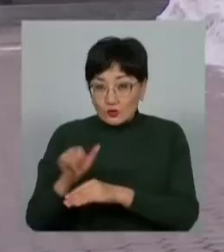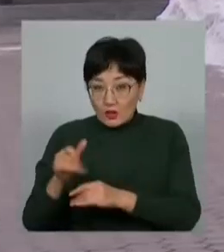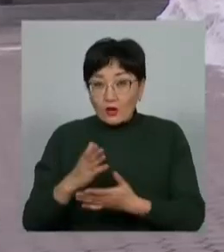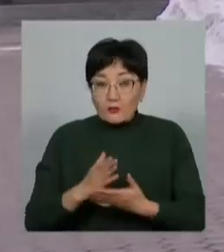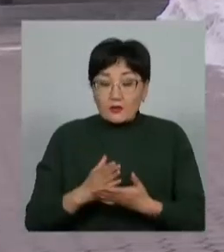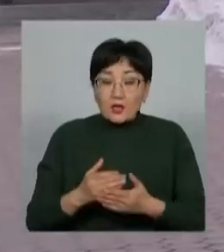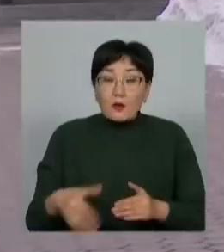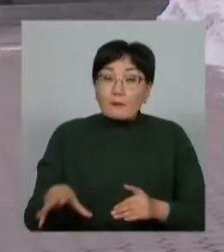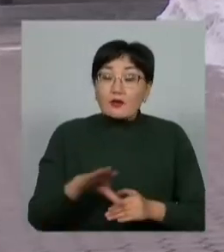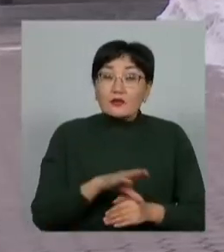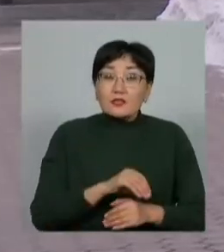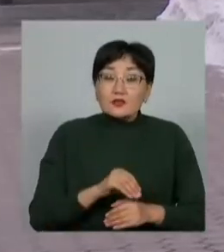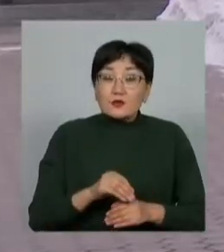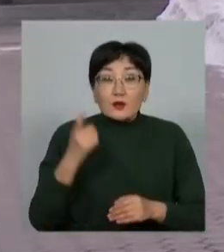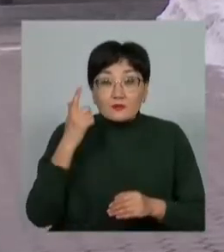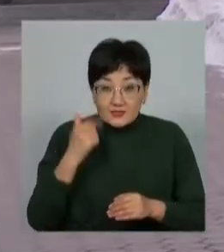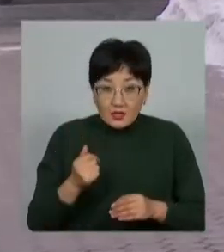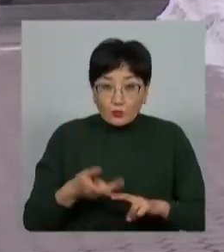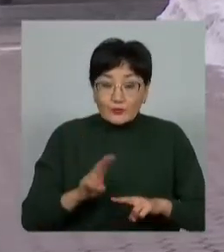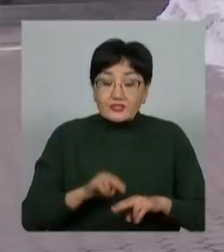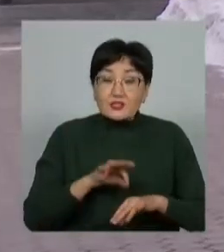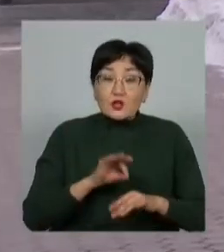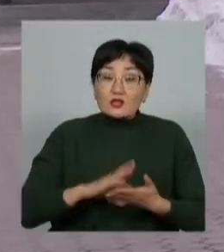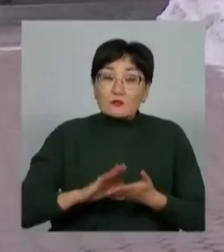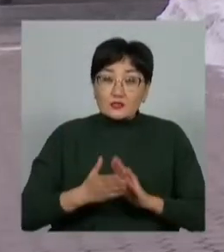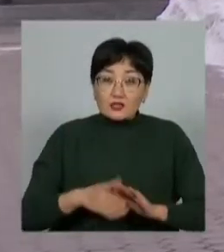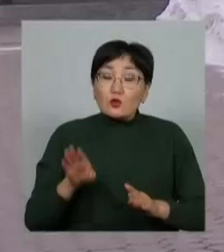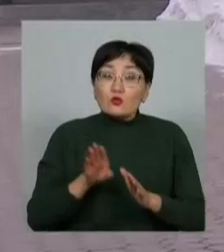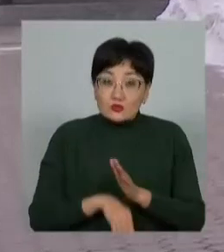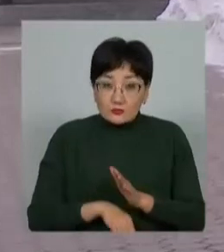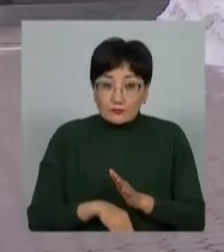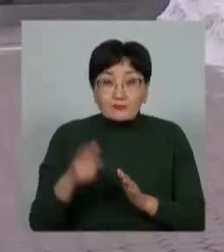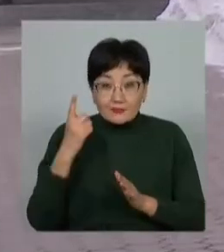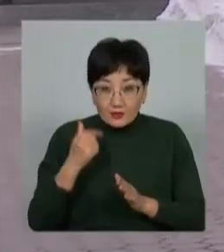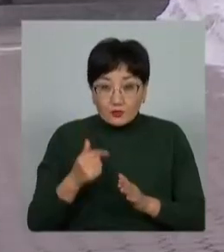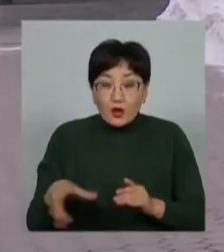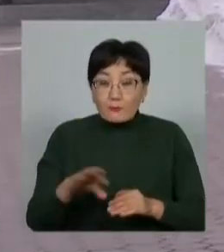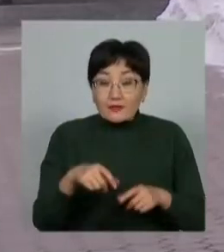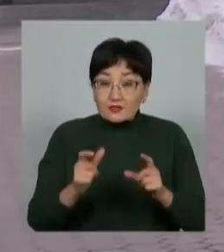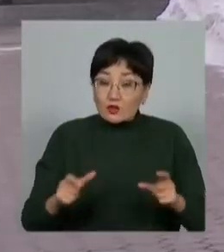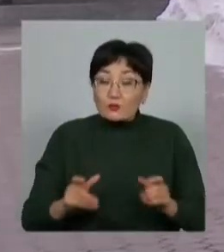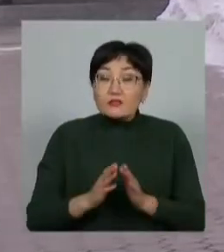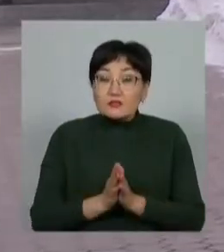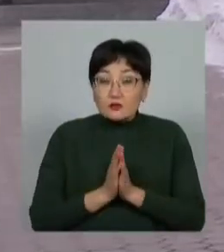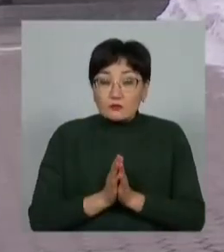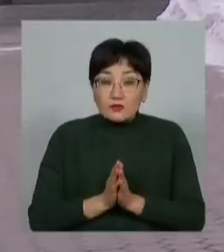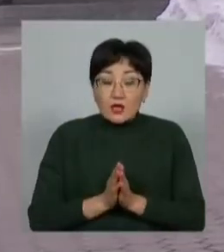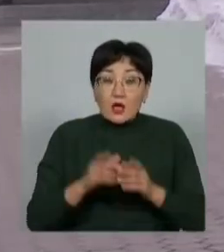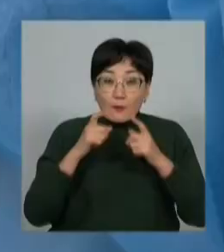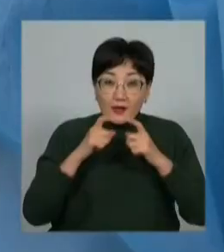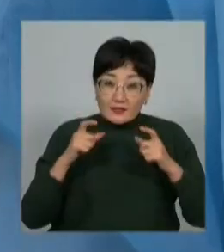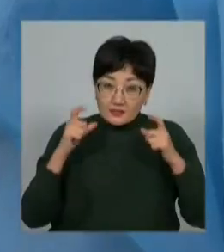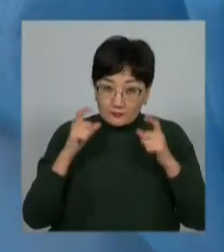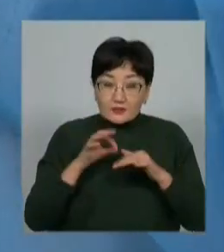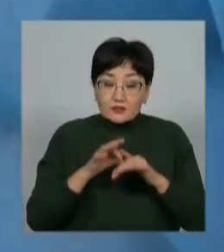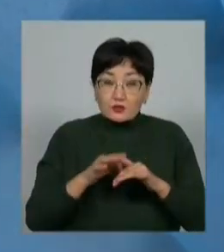Сондықтан барлық біле отырып осы эпид жағдайдың нашар екен барлық адамдардан сұраймыз. Маскаңызды